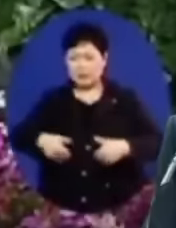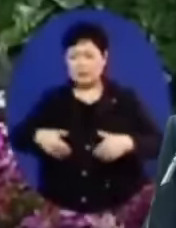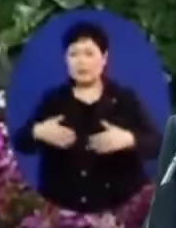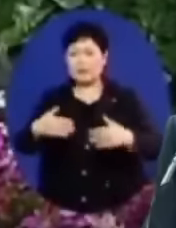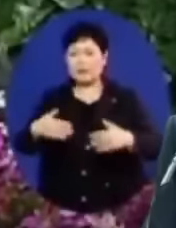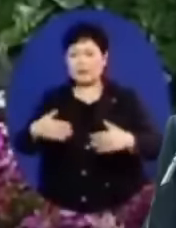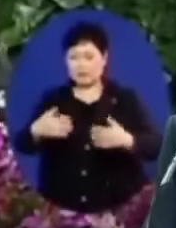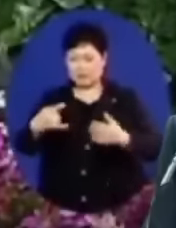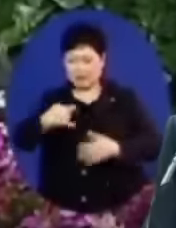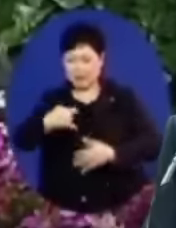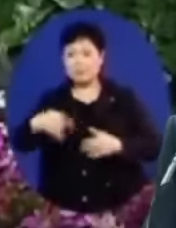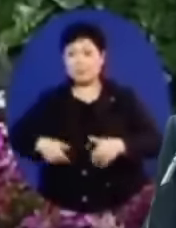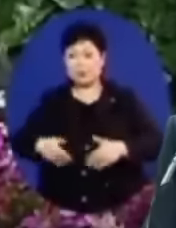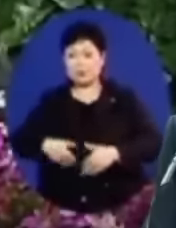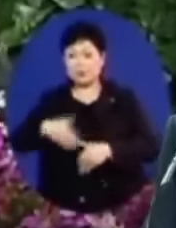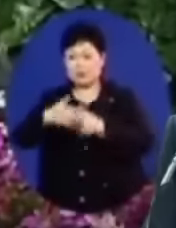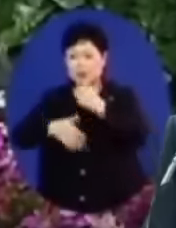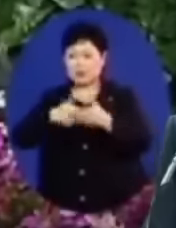하나님께서